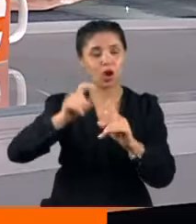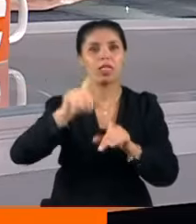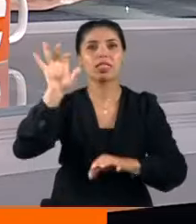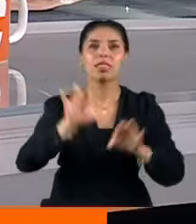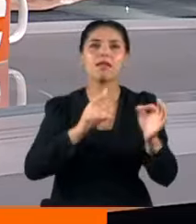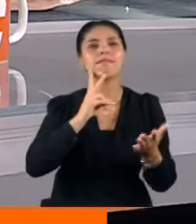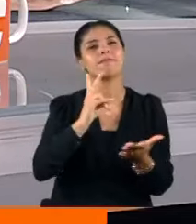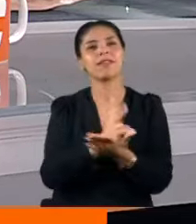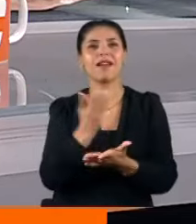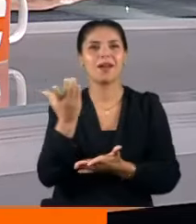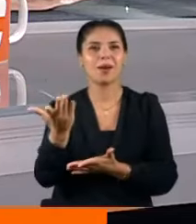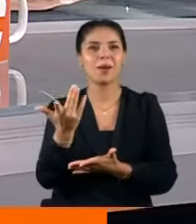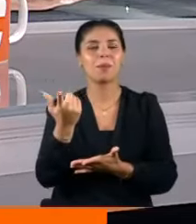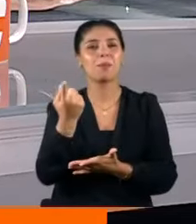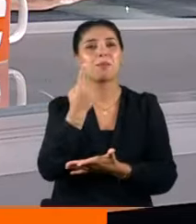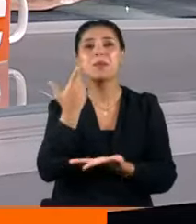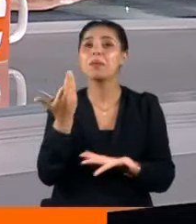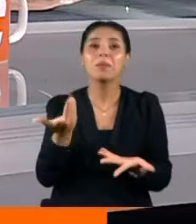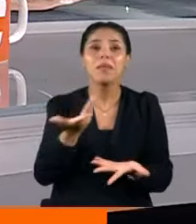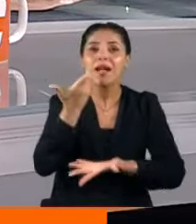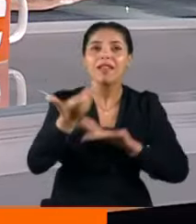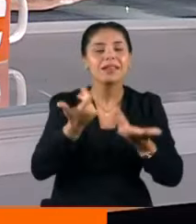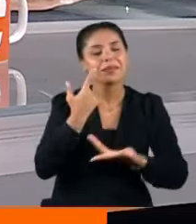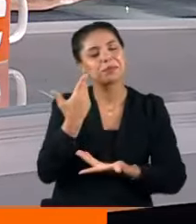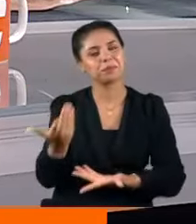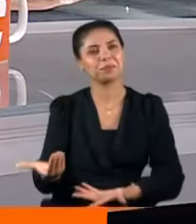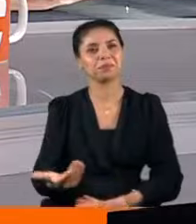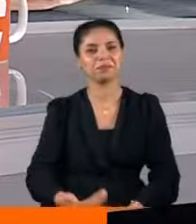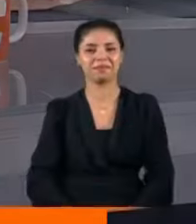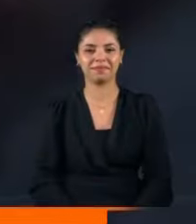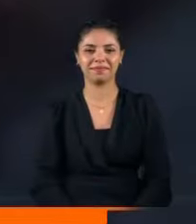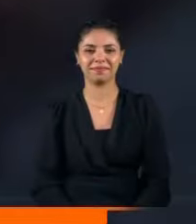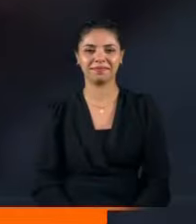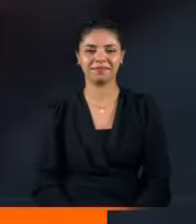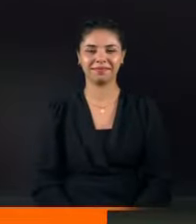dedektif olmaya karar verdi ve bakın neler anlattı.